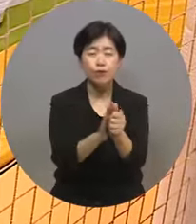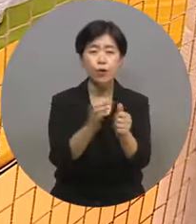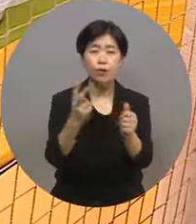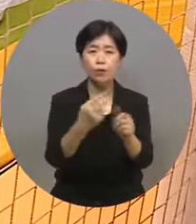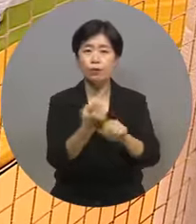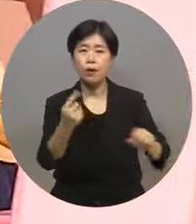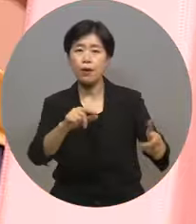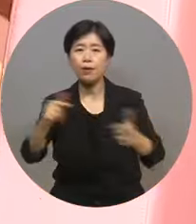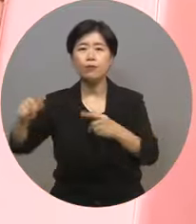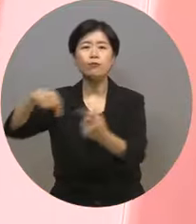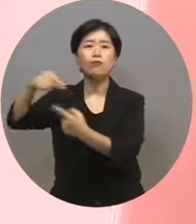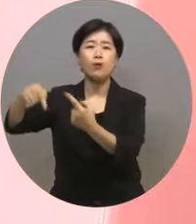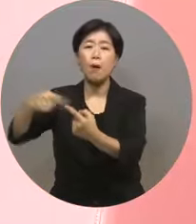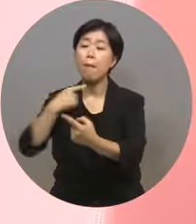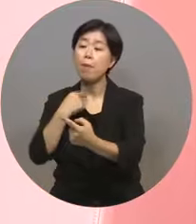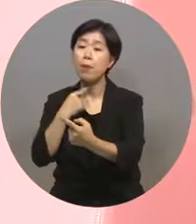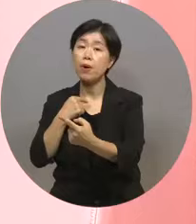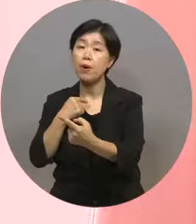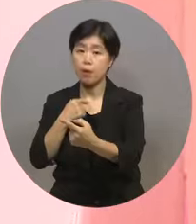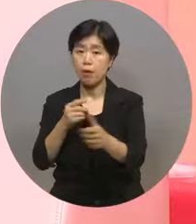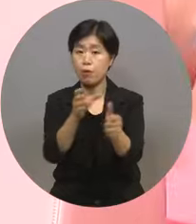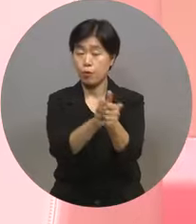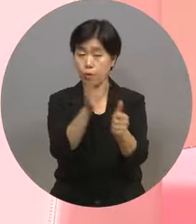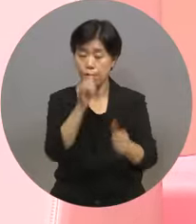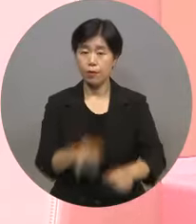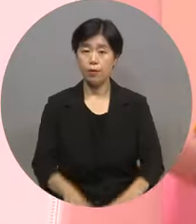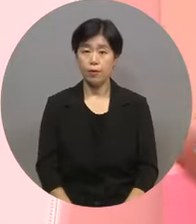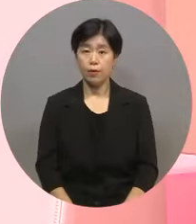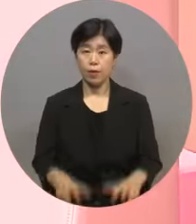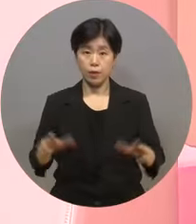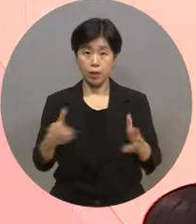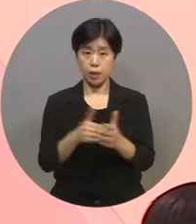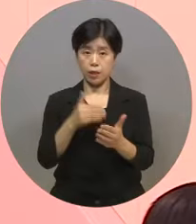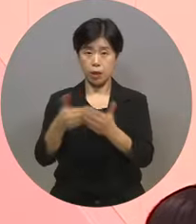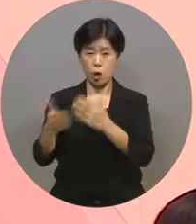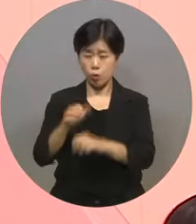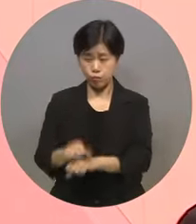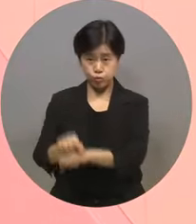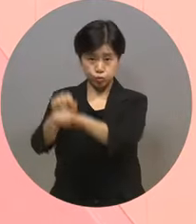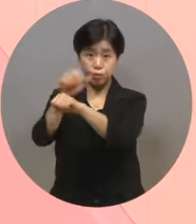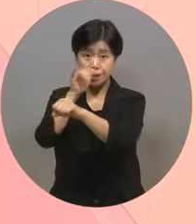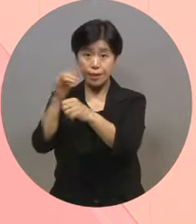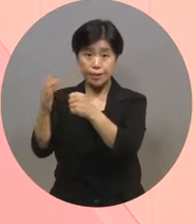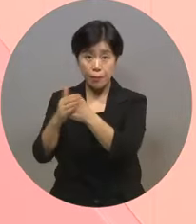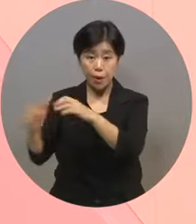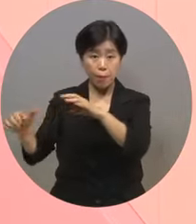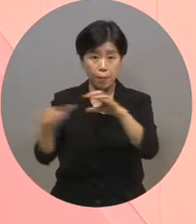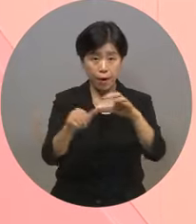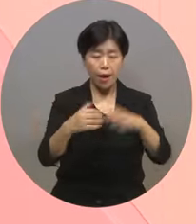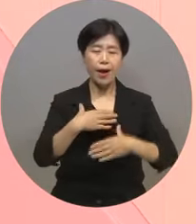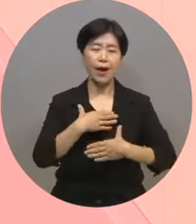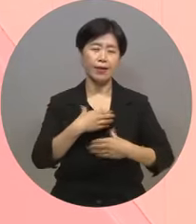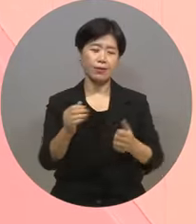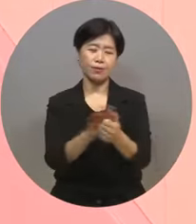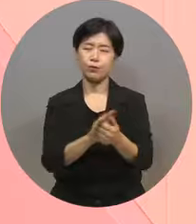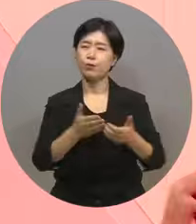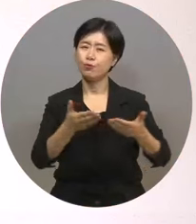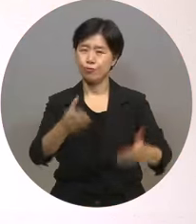다양한 운영경험을 갖고 있습니다 그동안의 경험을 탕으로 안정적인 서비스가 제공될